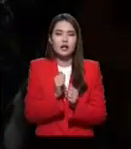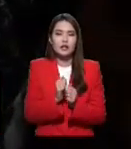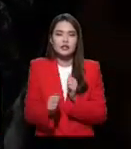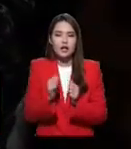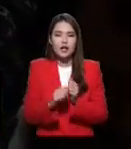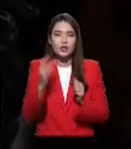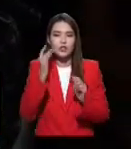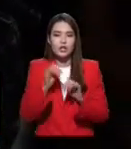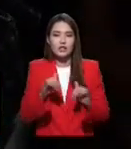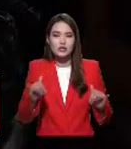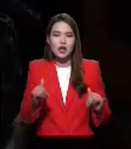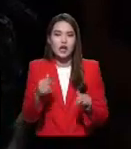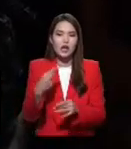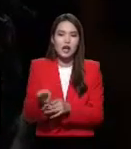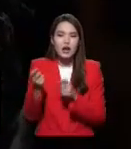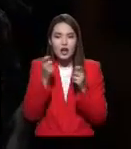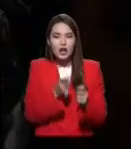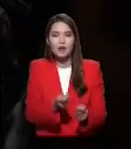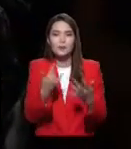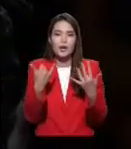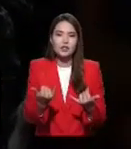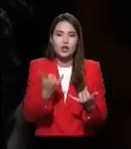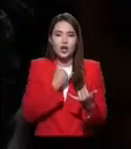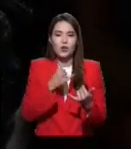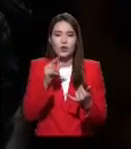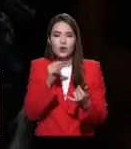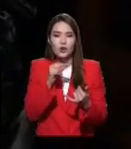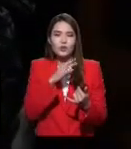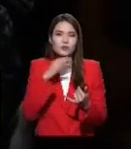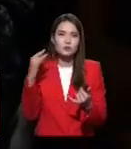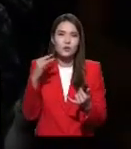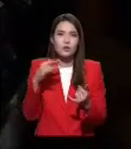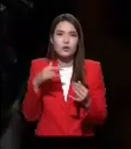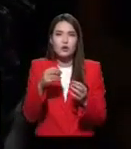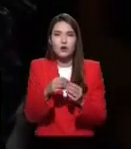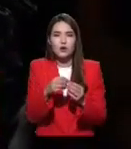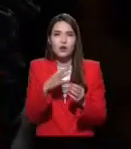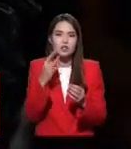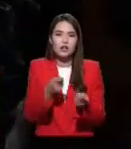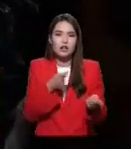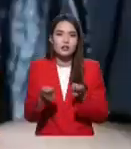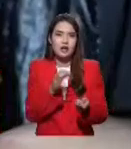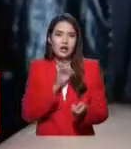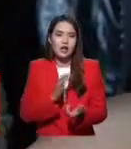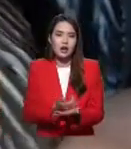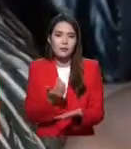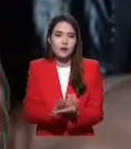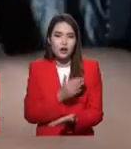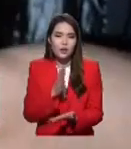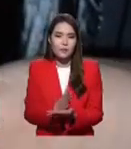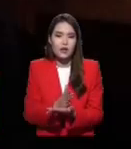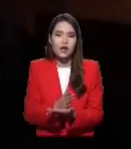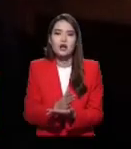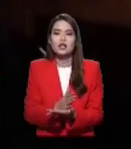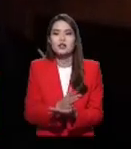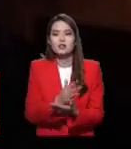анда-мында барып, қазір менде үш тұрақты клиенттерім күнде жеткізе алмаймын. Біреу 50 сұрайды, біреу 100 сұрайды, біреу 200 сұрайды.